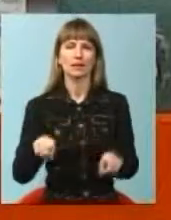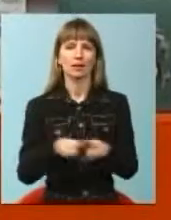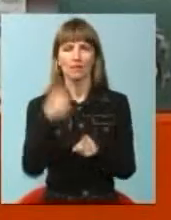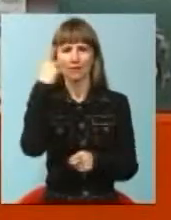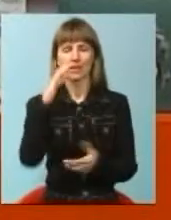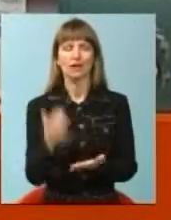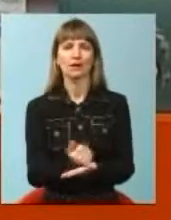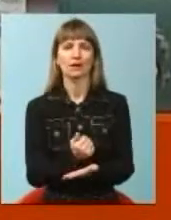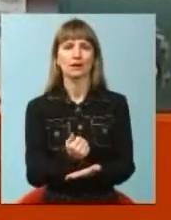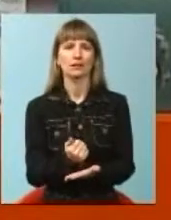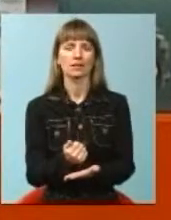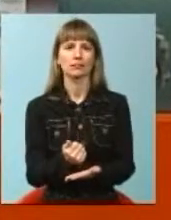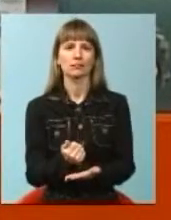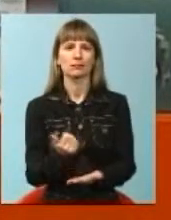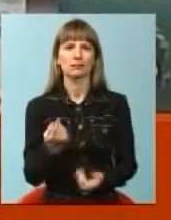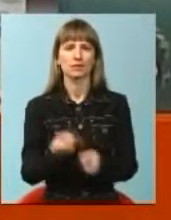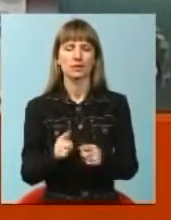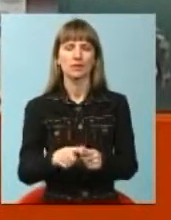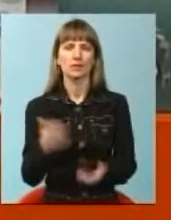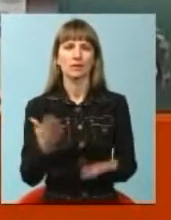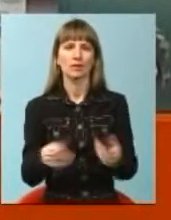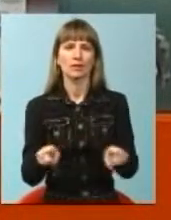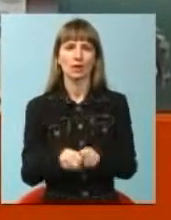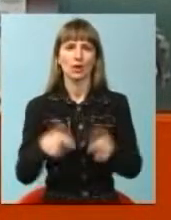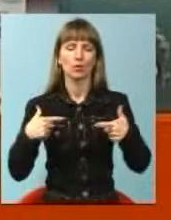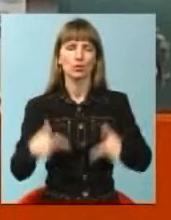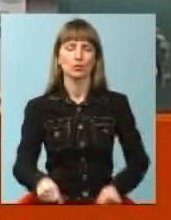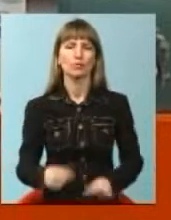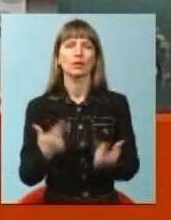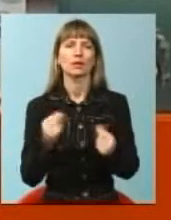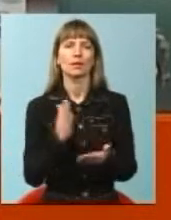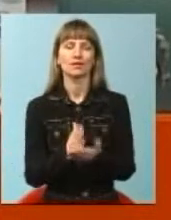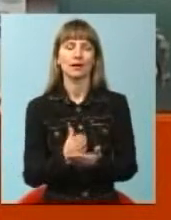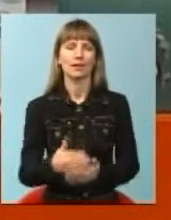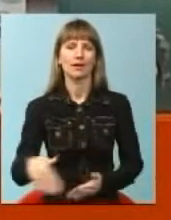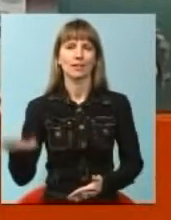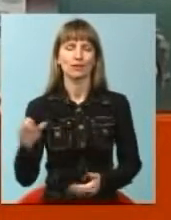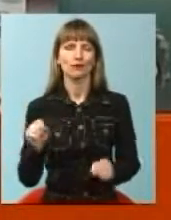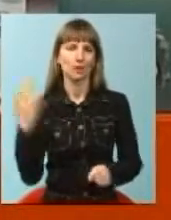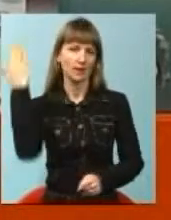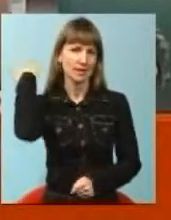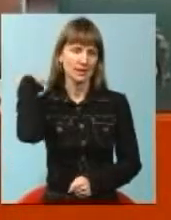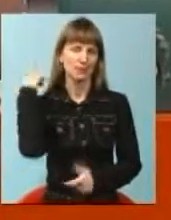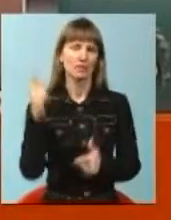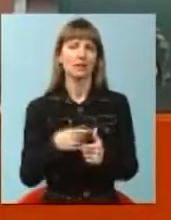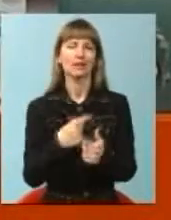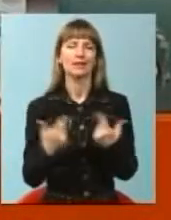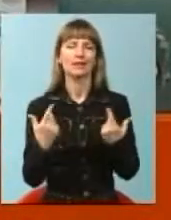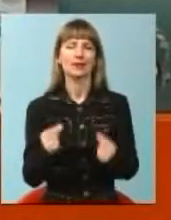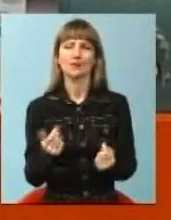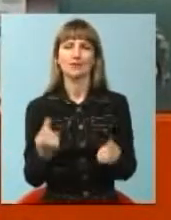винахід? Це, мабуть, такий костюм, де є крило. Можливо, на спині, можливо, десь